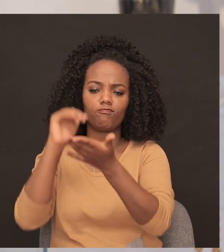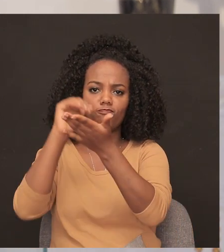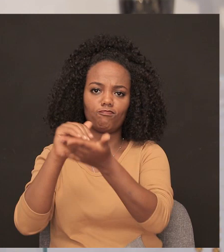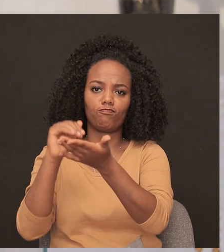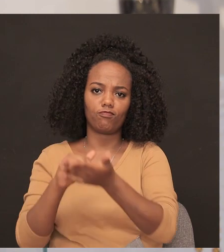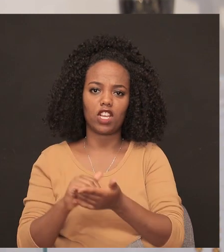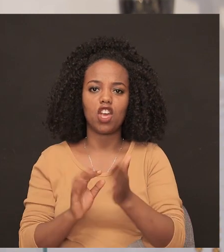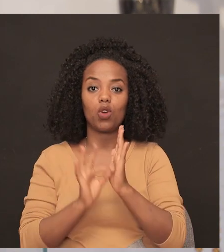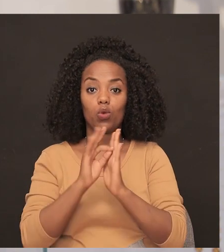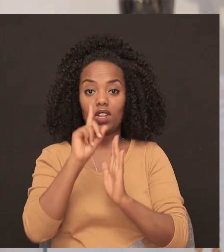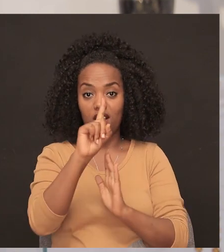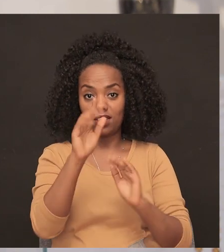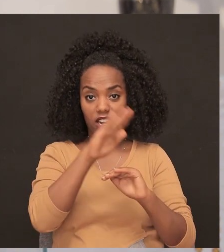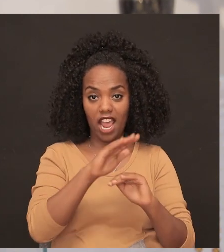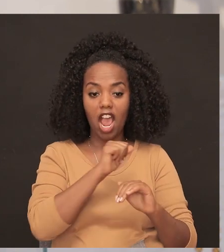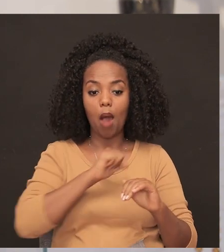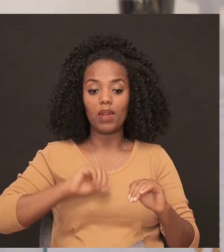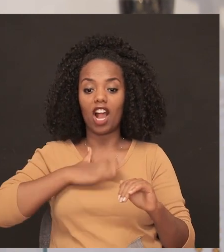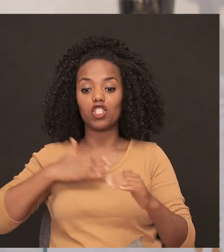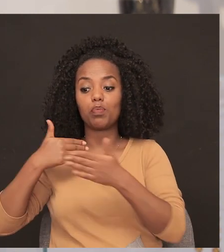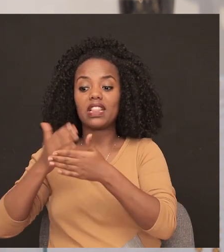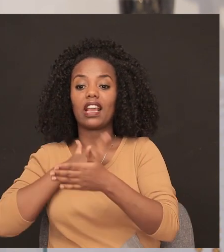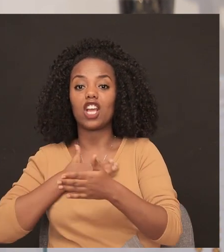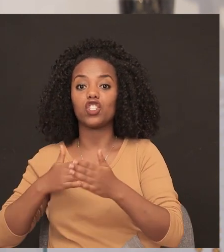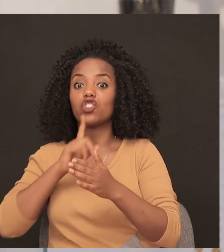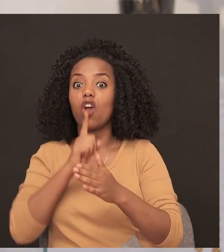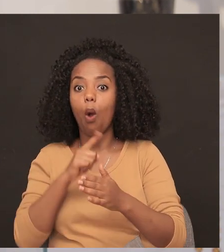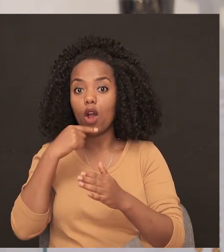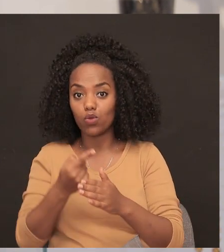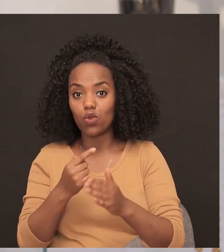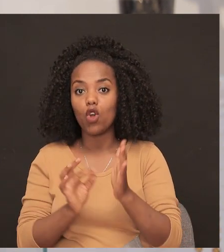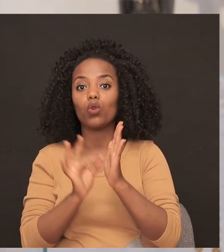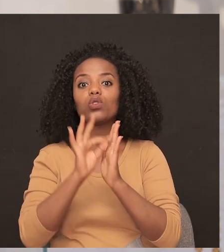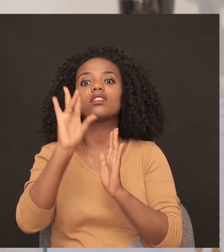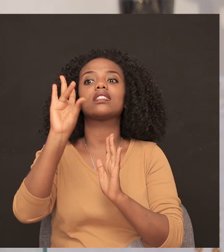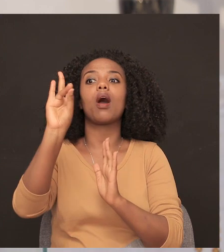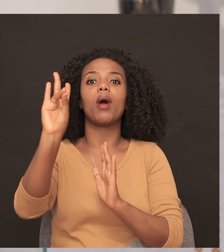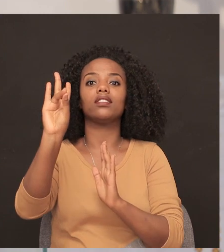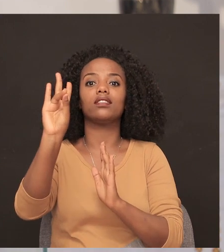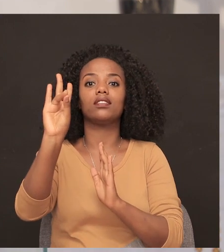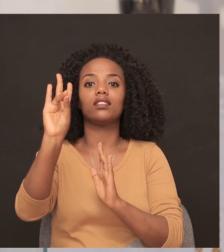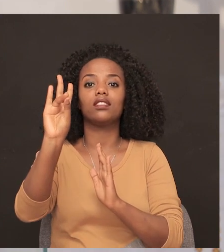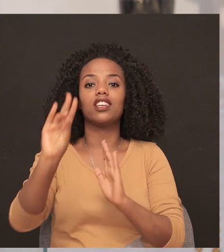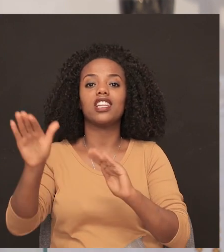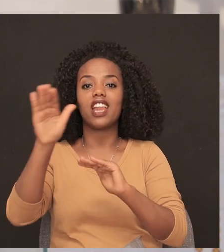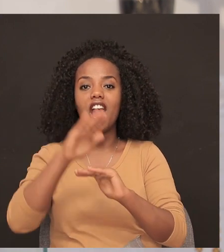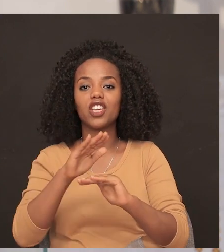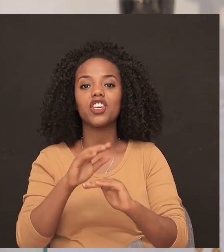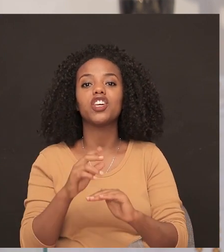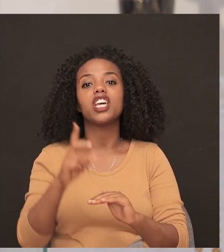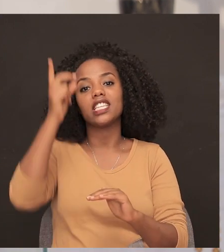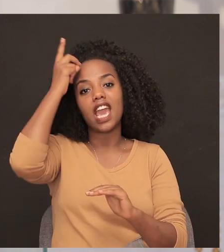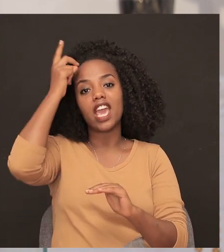ይደጋግሙታል። ቁጥር 1 ላይ አምላካችን መጠጊያችን ነው ካሉ በኋላ ቁጥር 7 ሁለተኛው መስመር ላይ